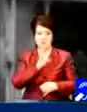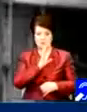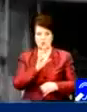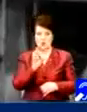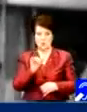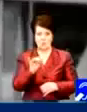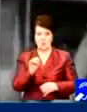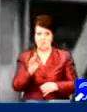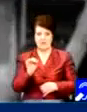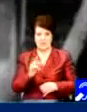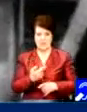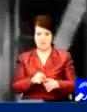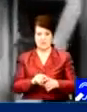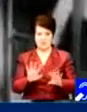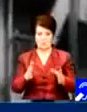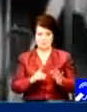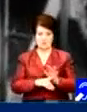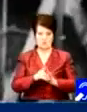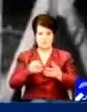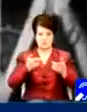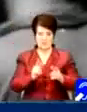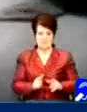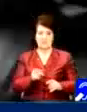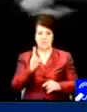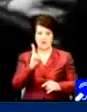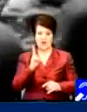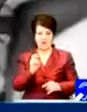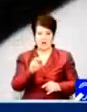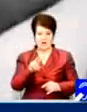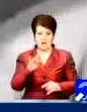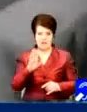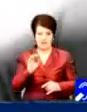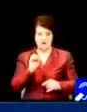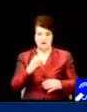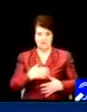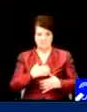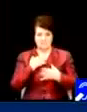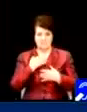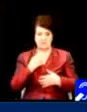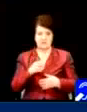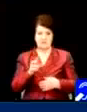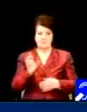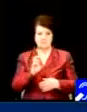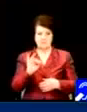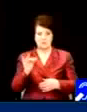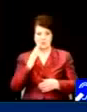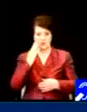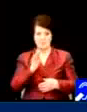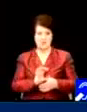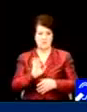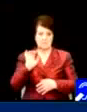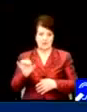Bucovinei. Acest moment avea să marcheze începutul unui adevărat calvar pentru românii basarabeni și bucovineni. Oamenii erau deportați,